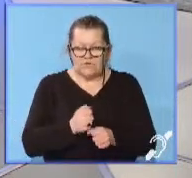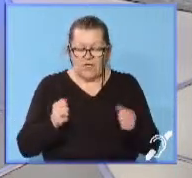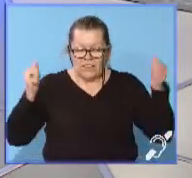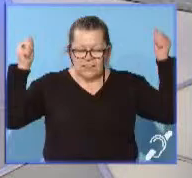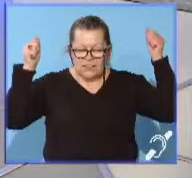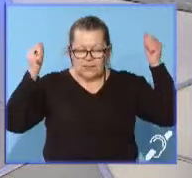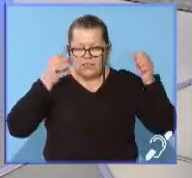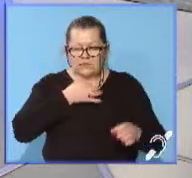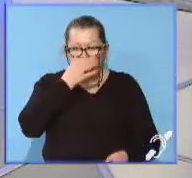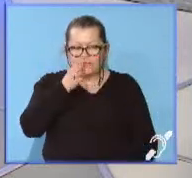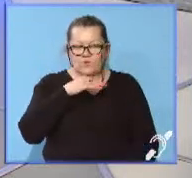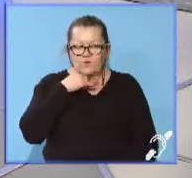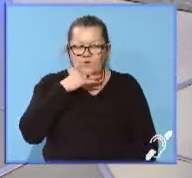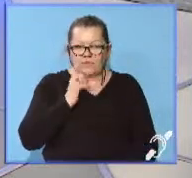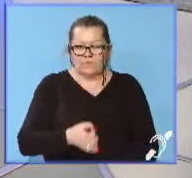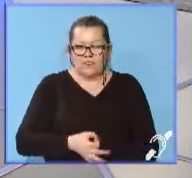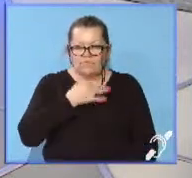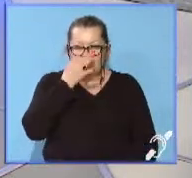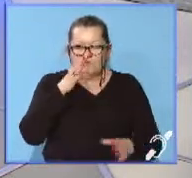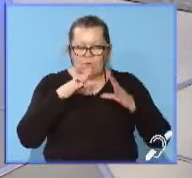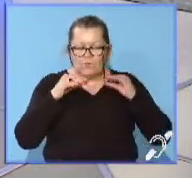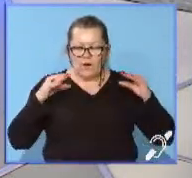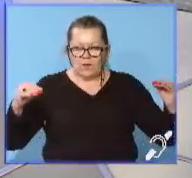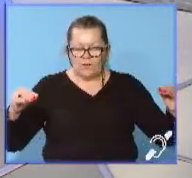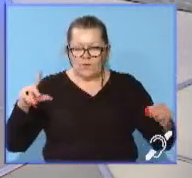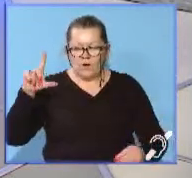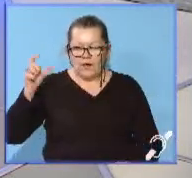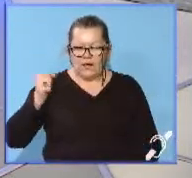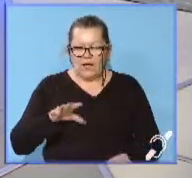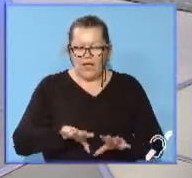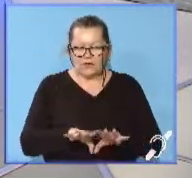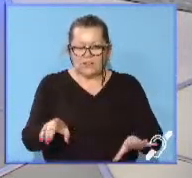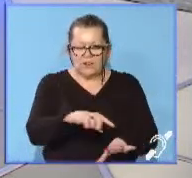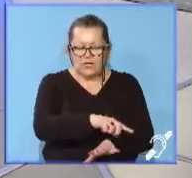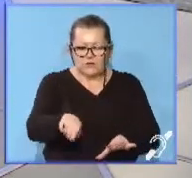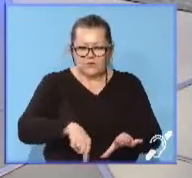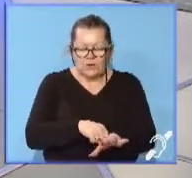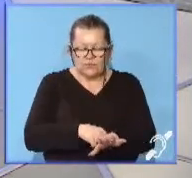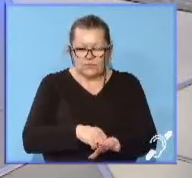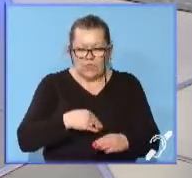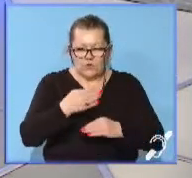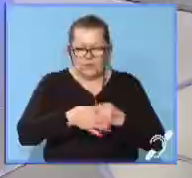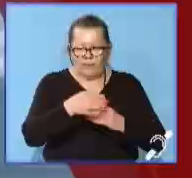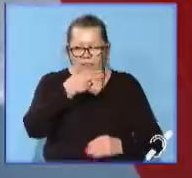strige nemulțumirile vă spun mai multe detalii în telejurnal după titlurile